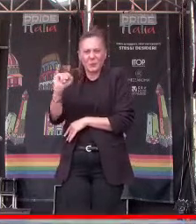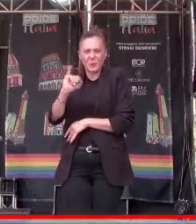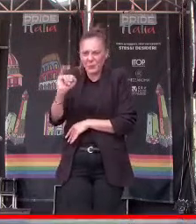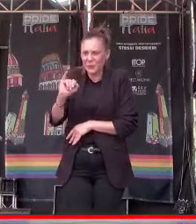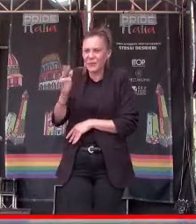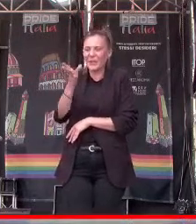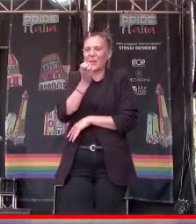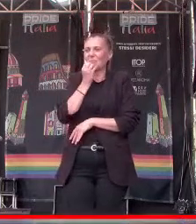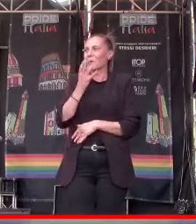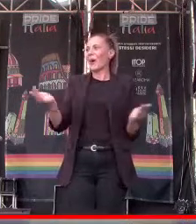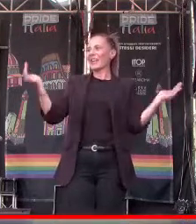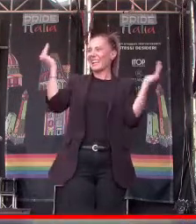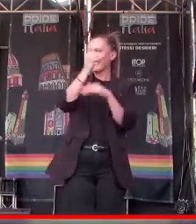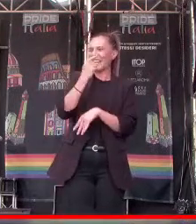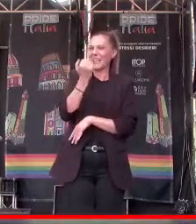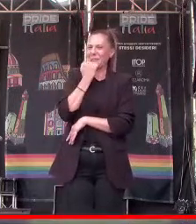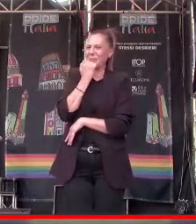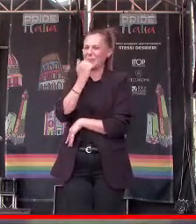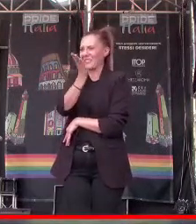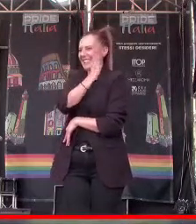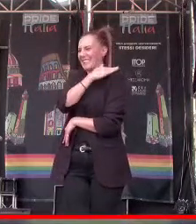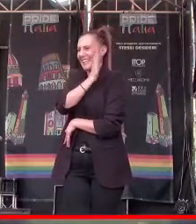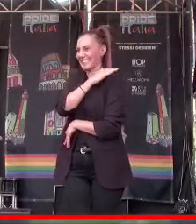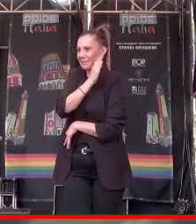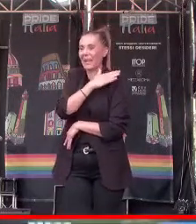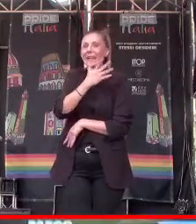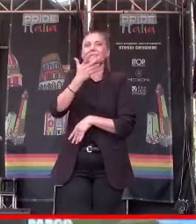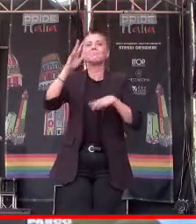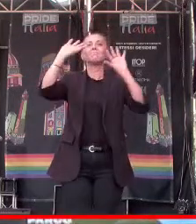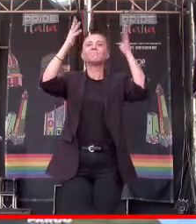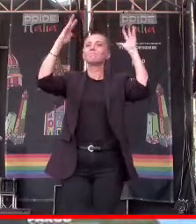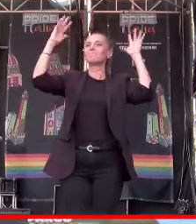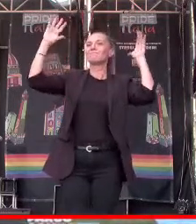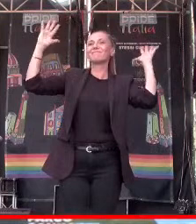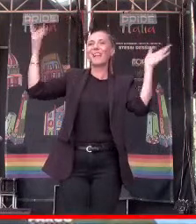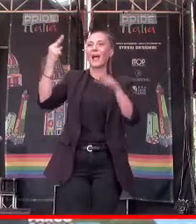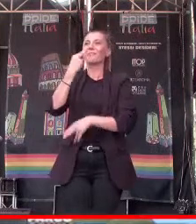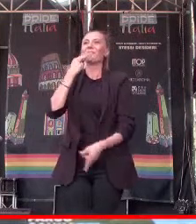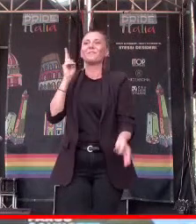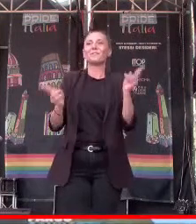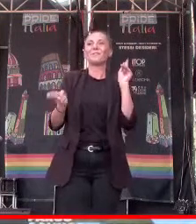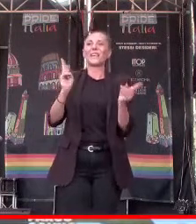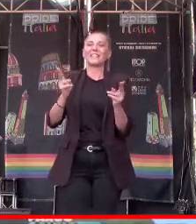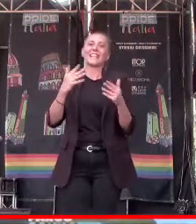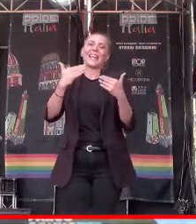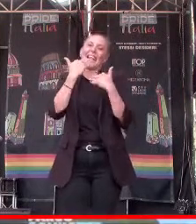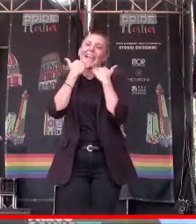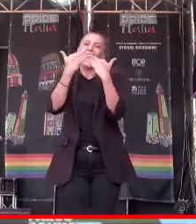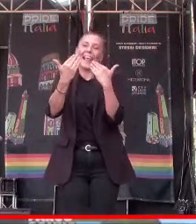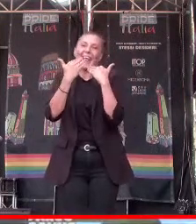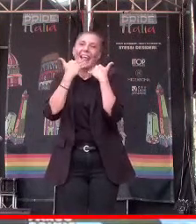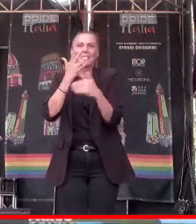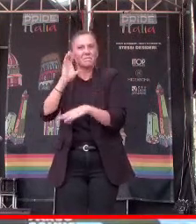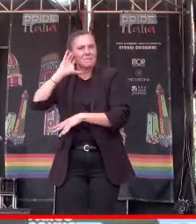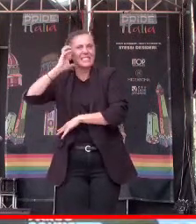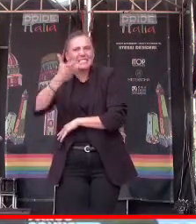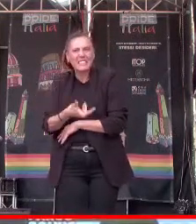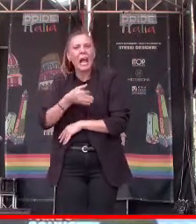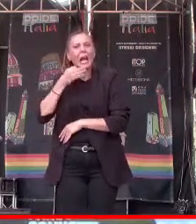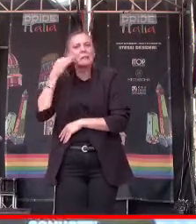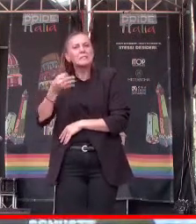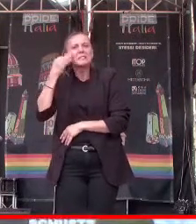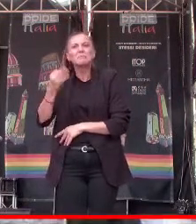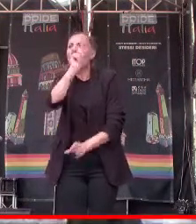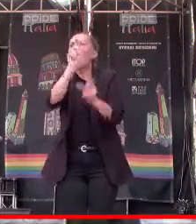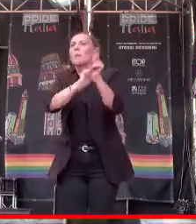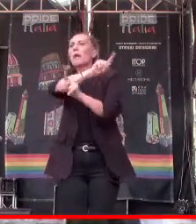Teniamocelo buono, scusi, facciamo un applauso al nostro vigile, per favore. Buonasera, grazie. Strano, perché in genere mi mandano a quel paese,